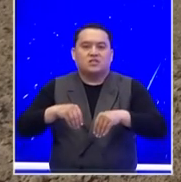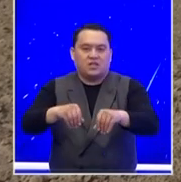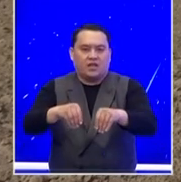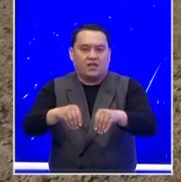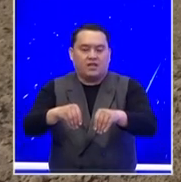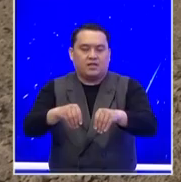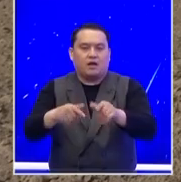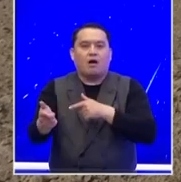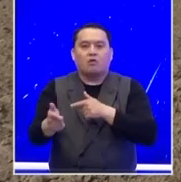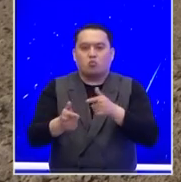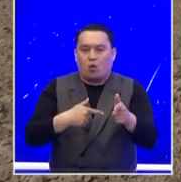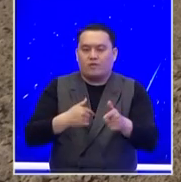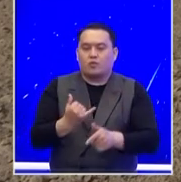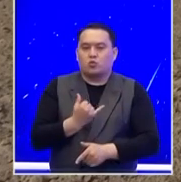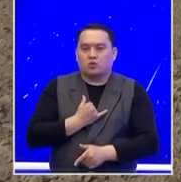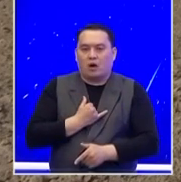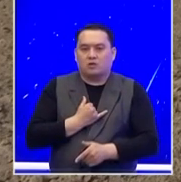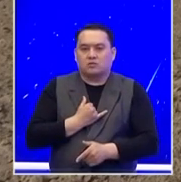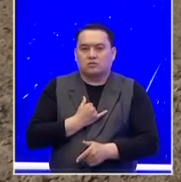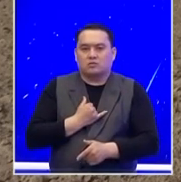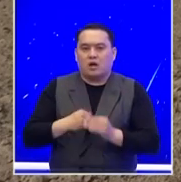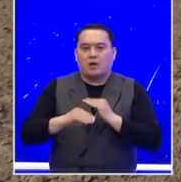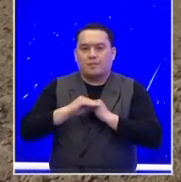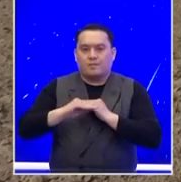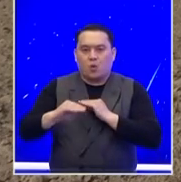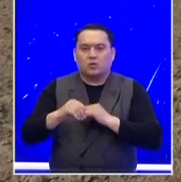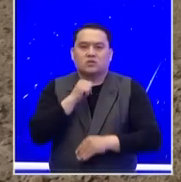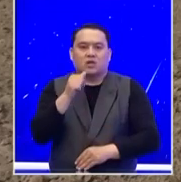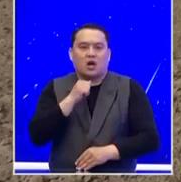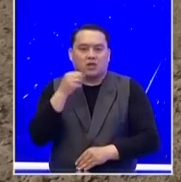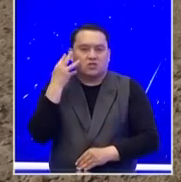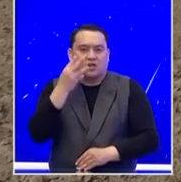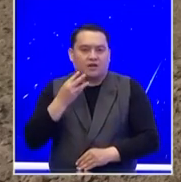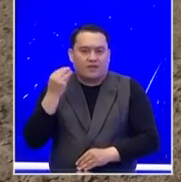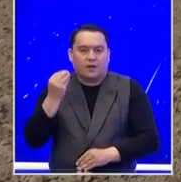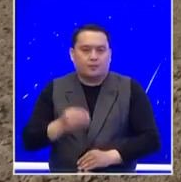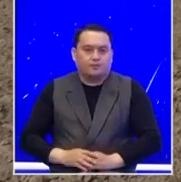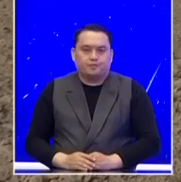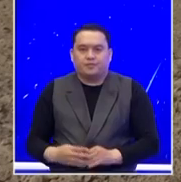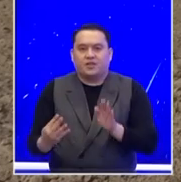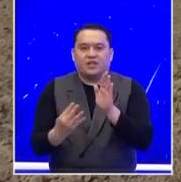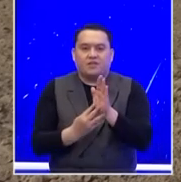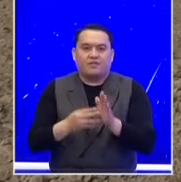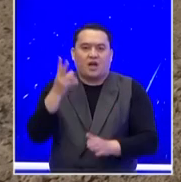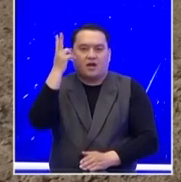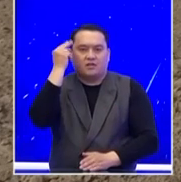и готовимся на посев сахарной свеклы. 9 числа